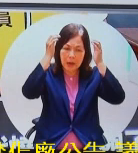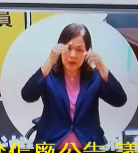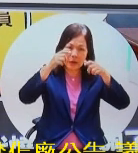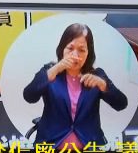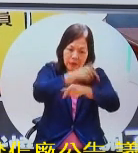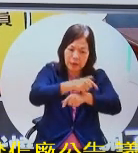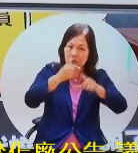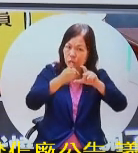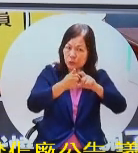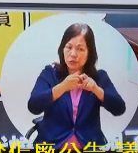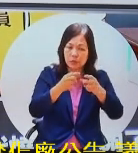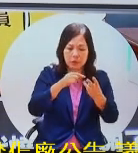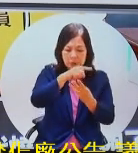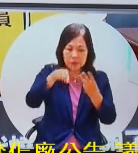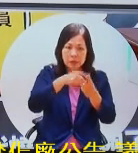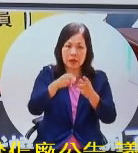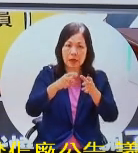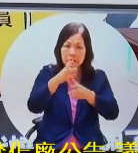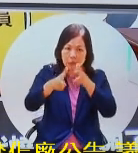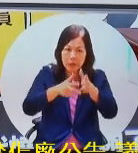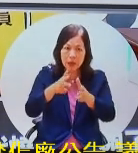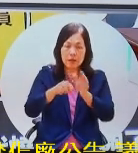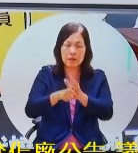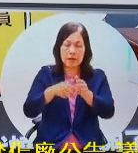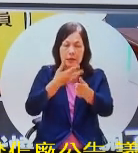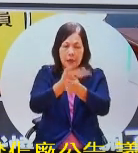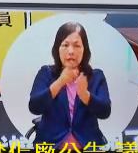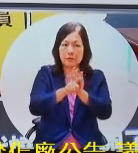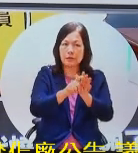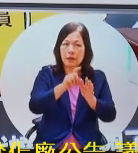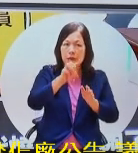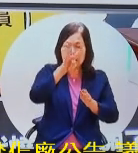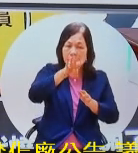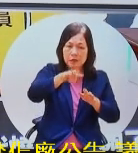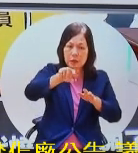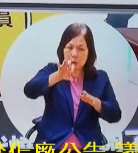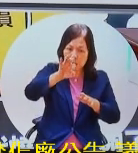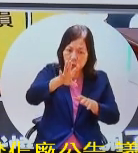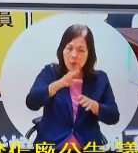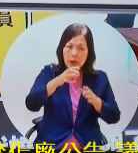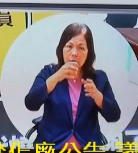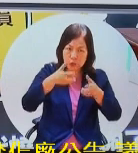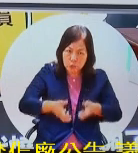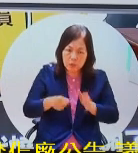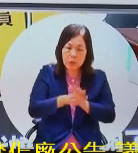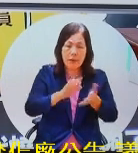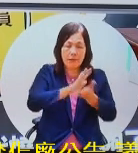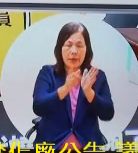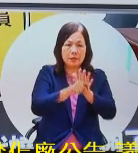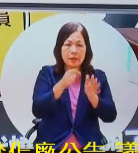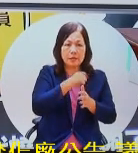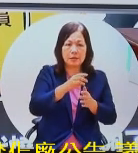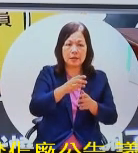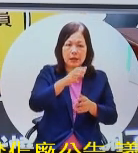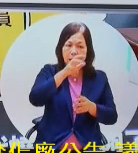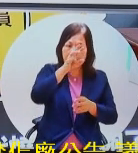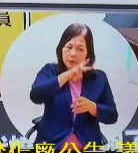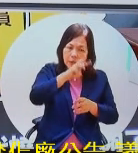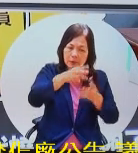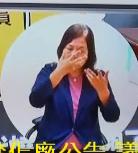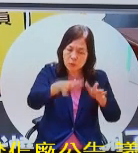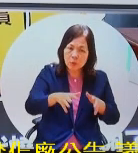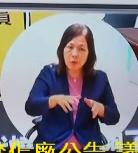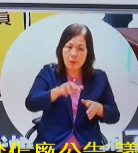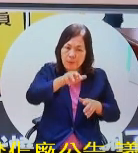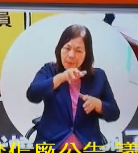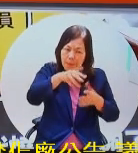场都能够由现在目前的14,500吨减为83,600吨。那这个数字我们是怎么